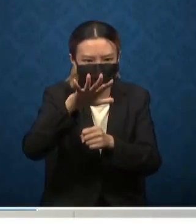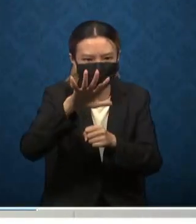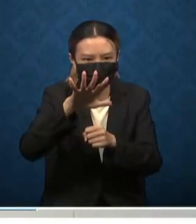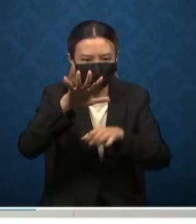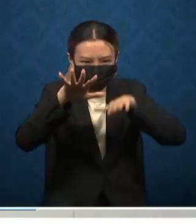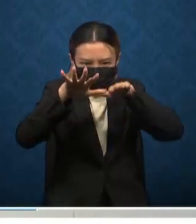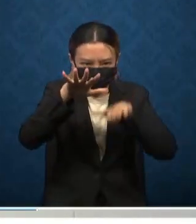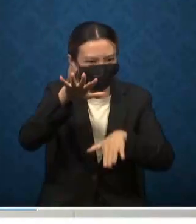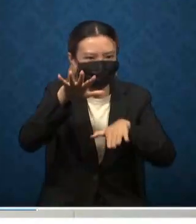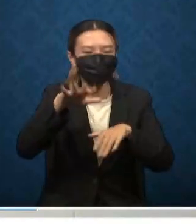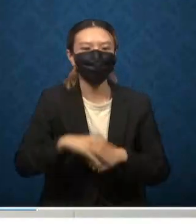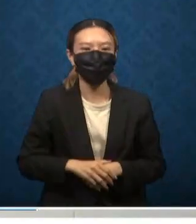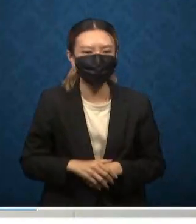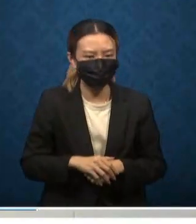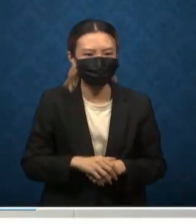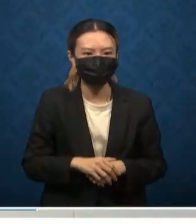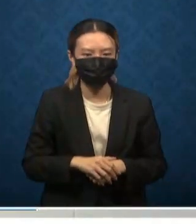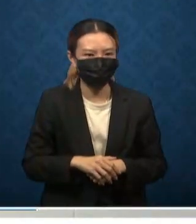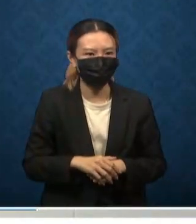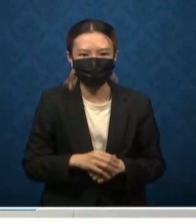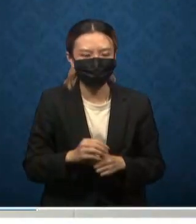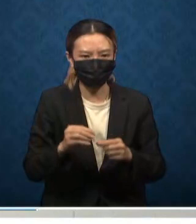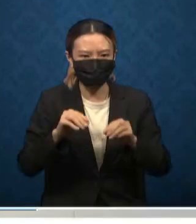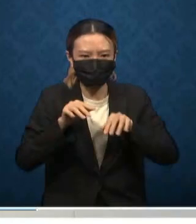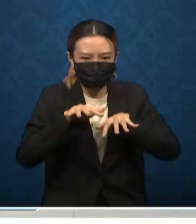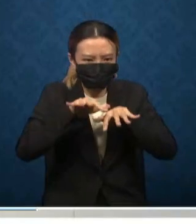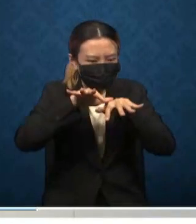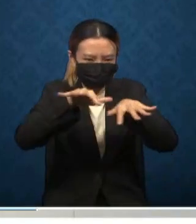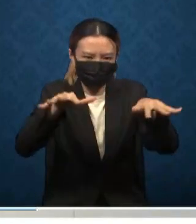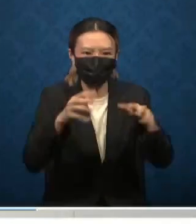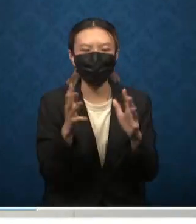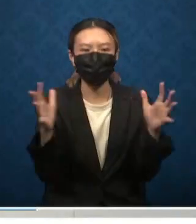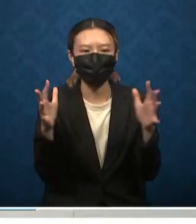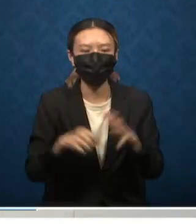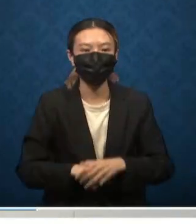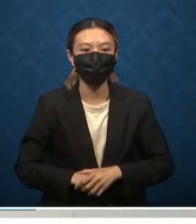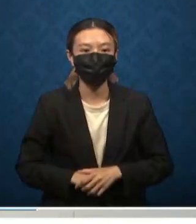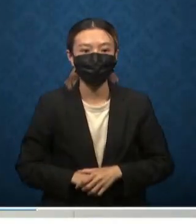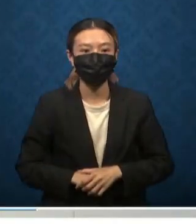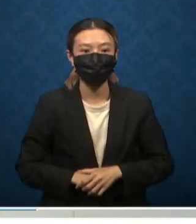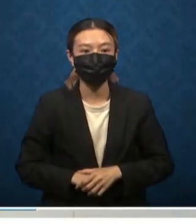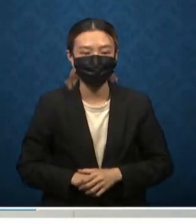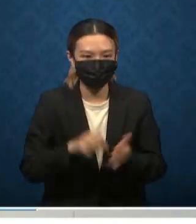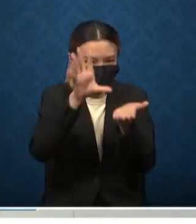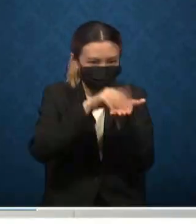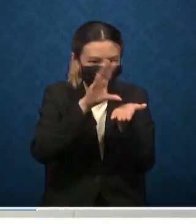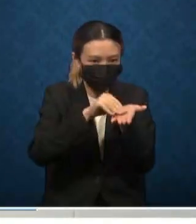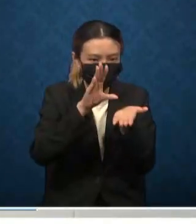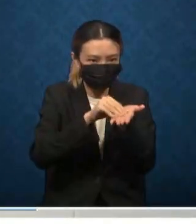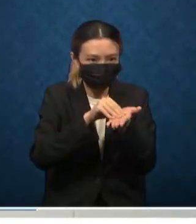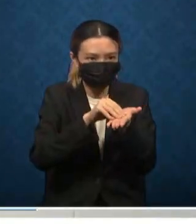ขึ้นอย่างจริงจังและต่อเนื่องมากขึ้นระยะ 20ปีหลังนี้จากข้อมูลความ